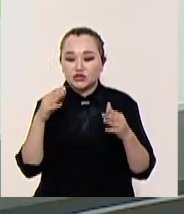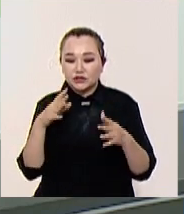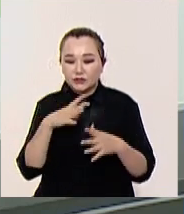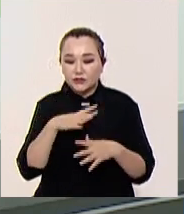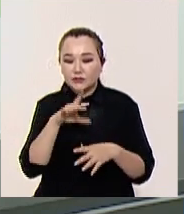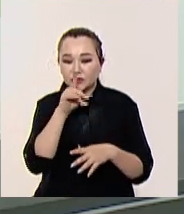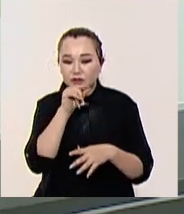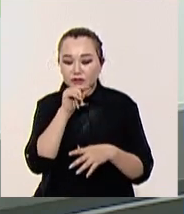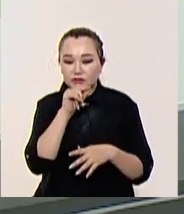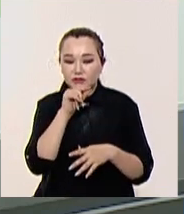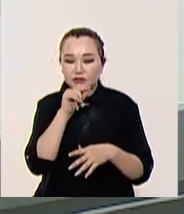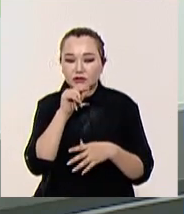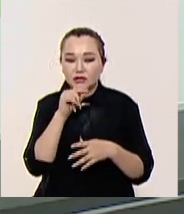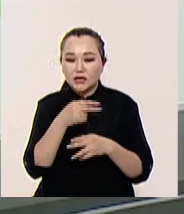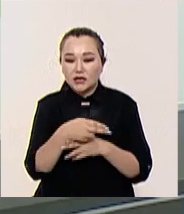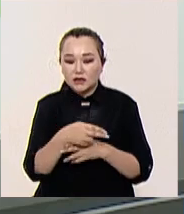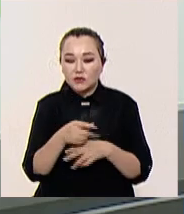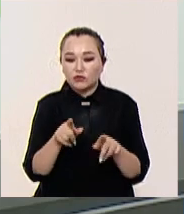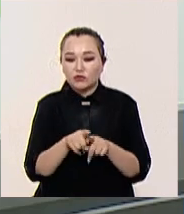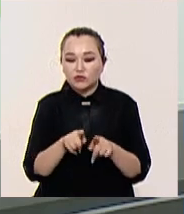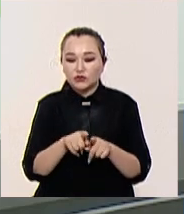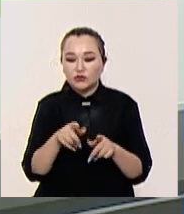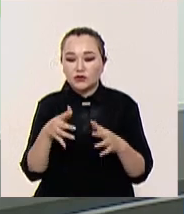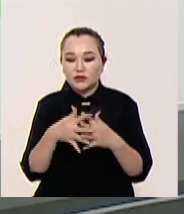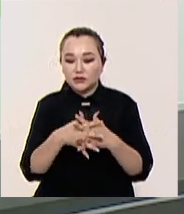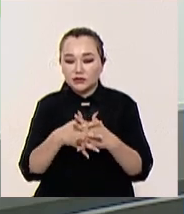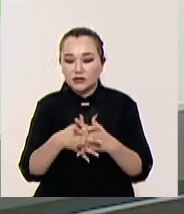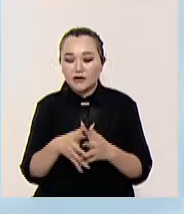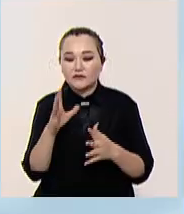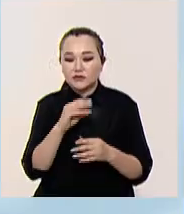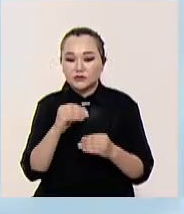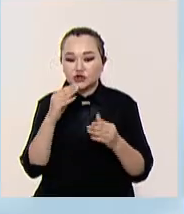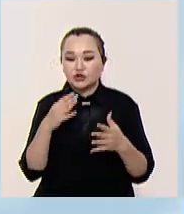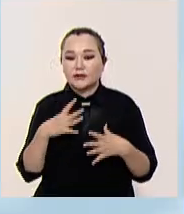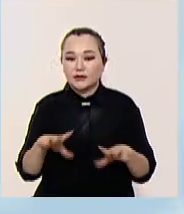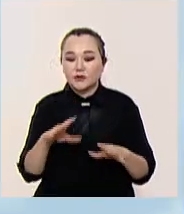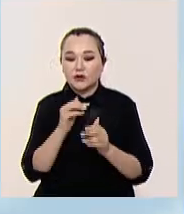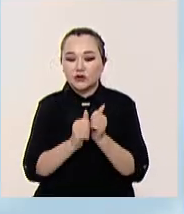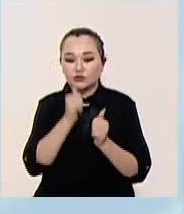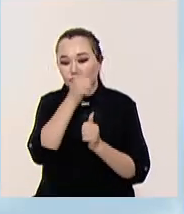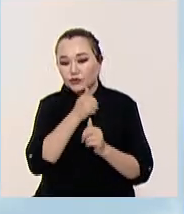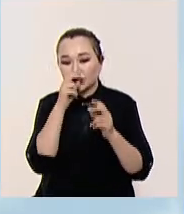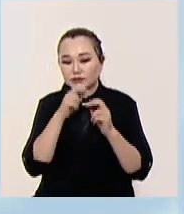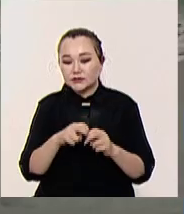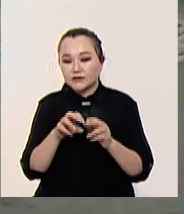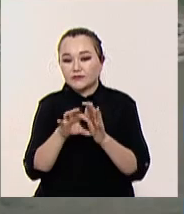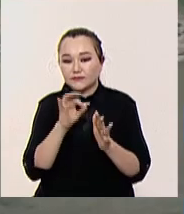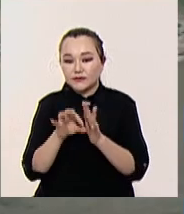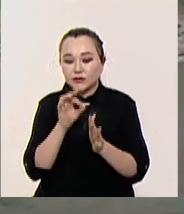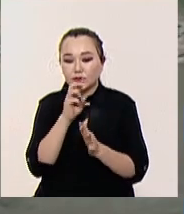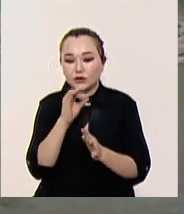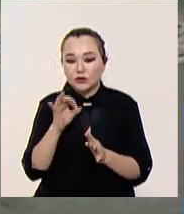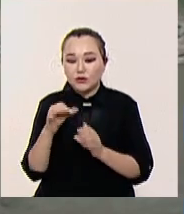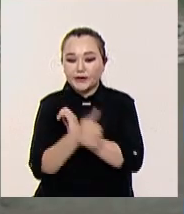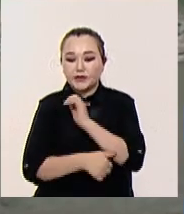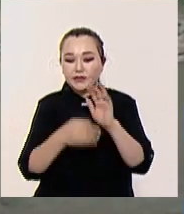Птица, значит, рыба то же самое, концентрация не превышала. Также ежегодно на экспертизу отбирается биоматериал